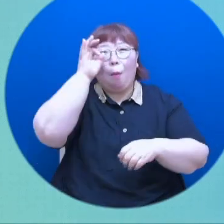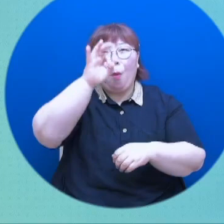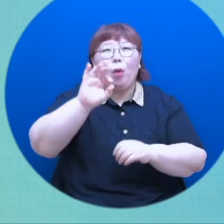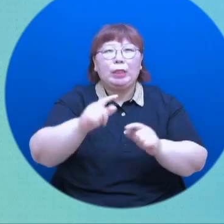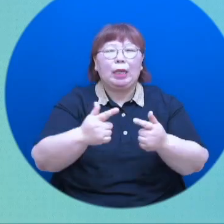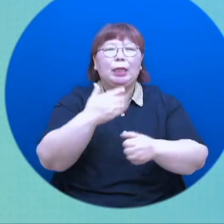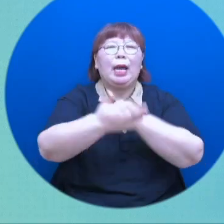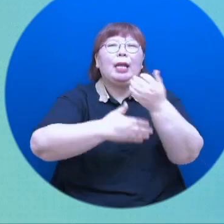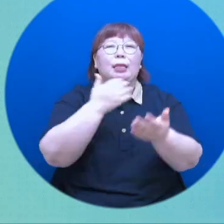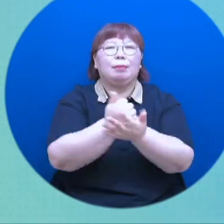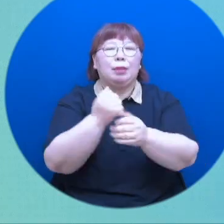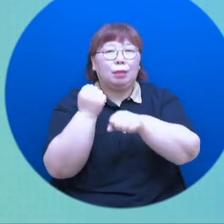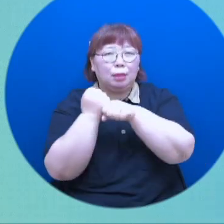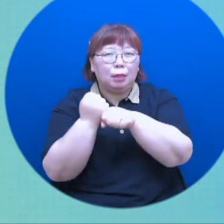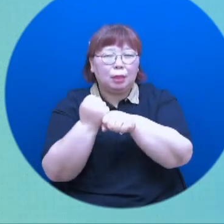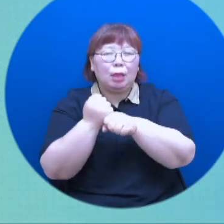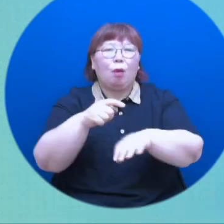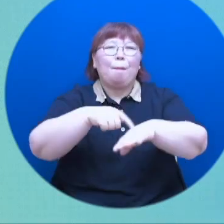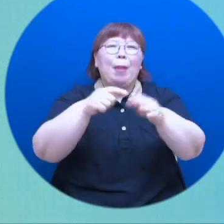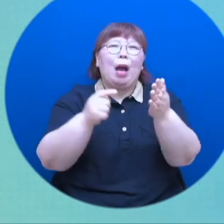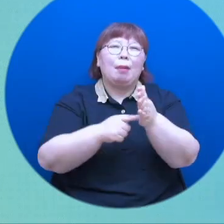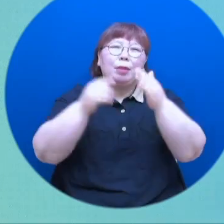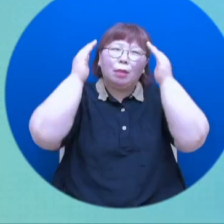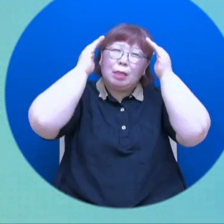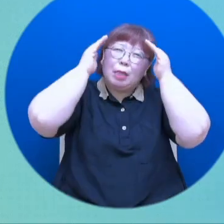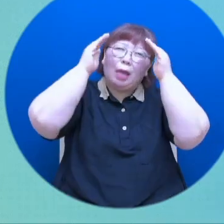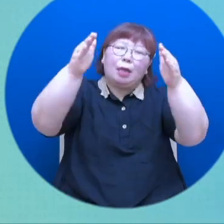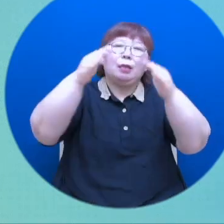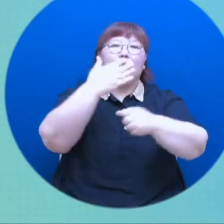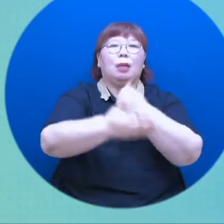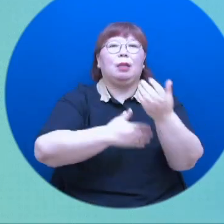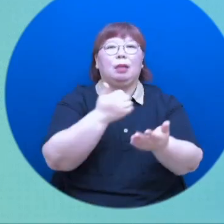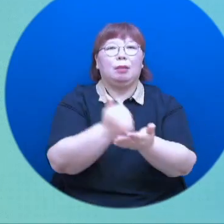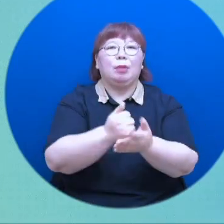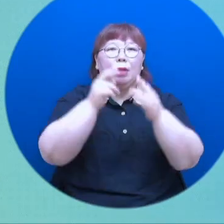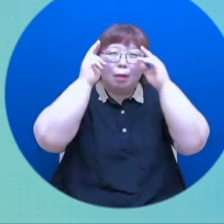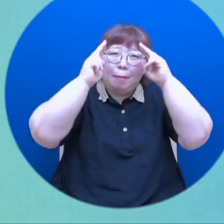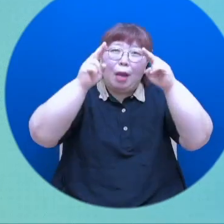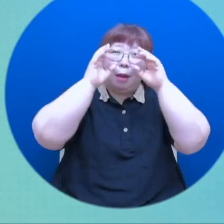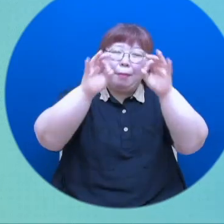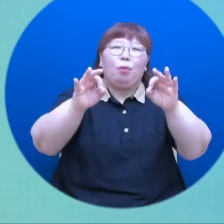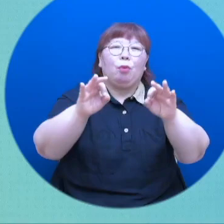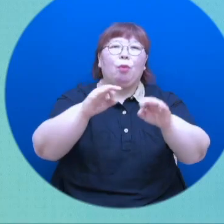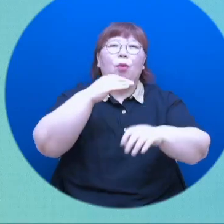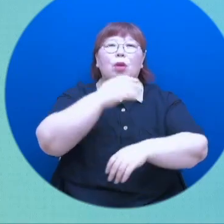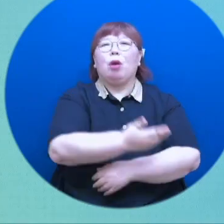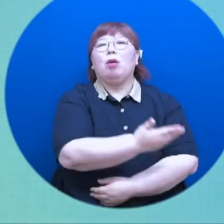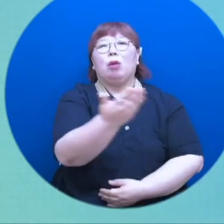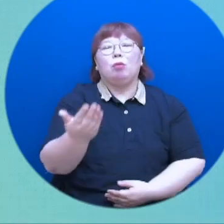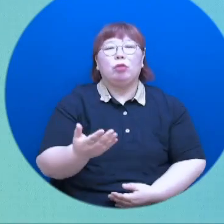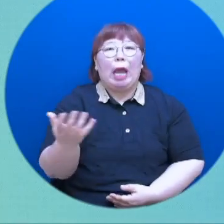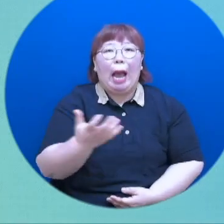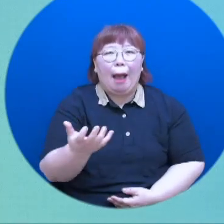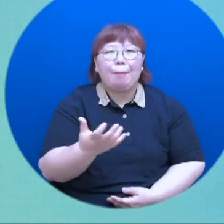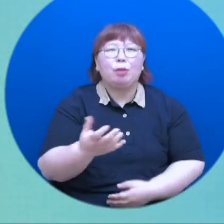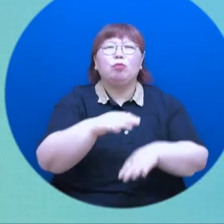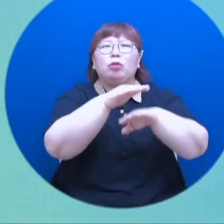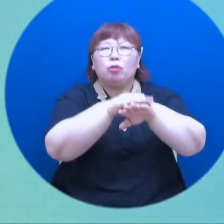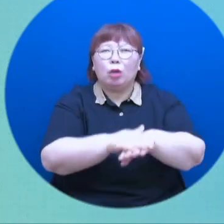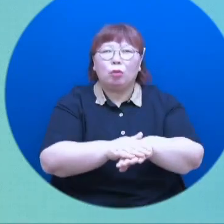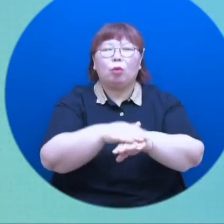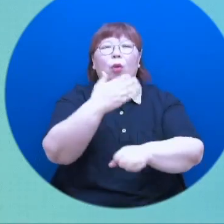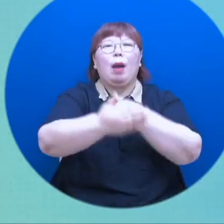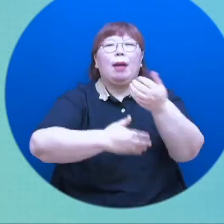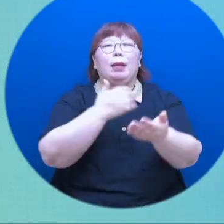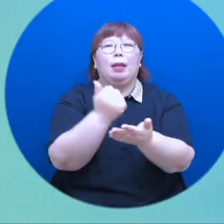의지하고 마음가짐을 하나님께로 향하여 여러분의 아픔을 내어놓으십시오. 그 마음을 가지고 하나님께로